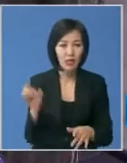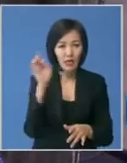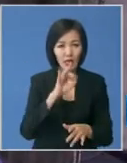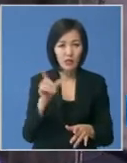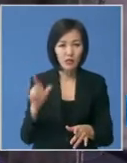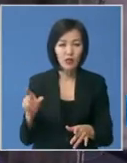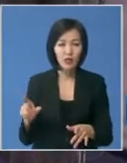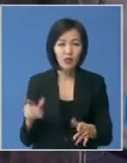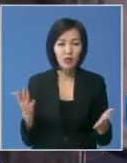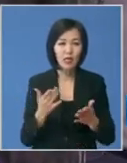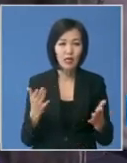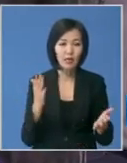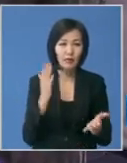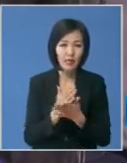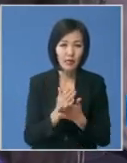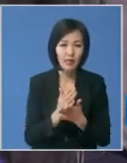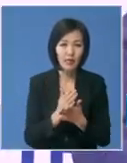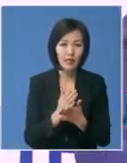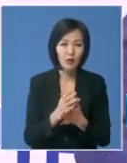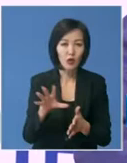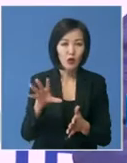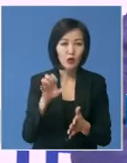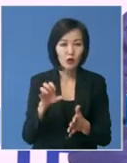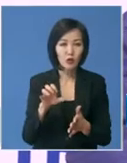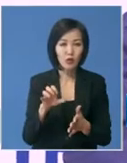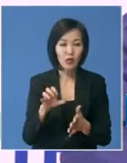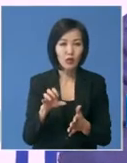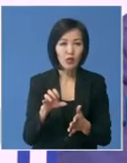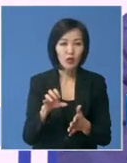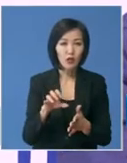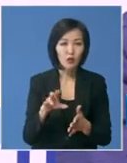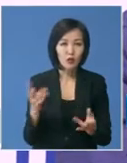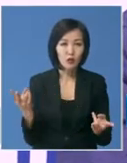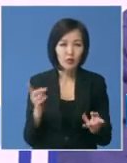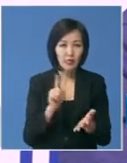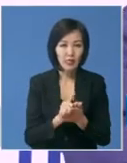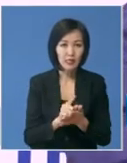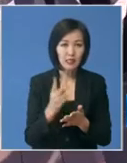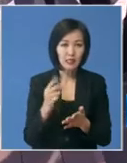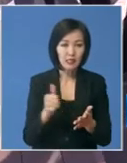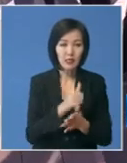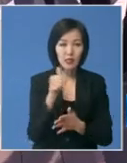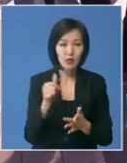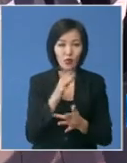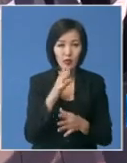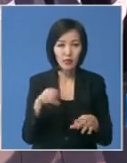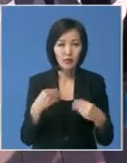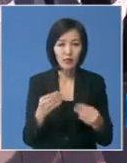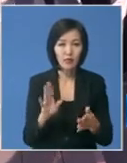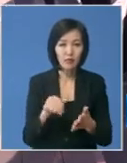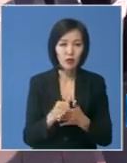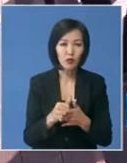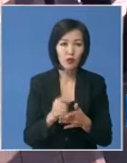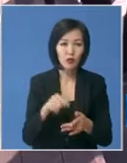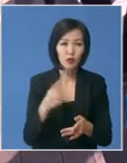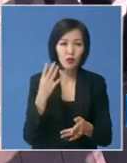қайда орналасқанын тауып, алдында суретке түсуі тиіс. Оған 2 сағат уақыт беріледі. Нәтижесінде бас жүлдені нөмір 4-ші орта мектеп оқушыларынан құрылған